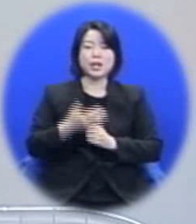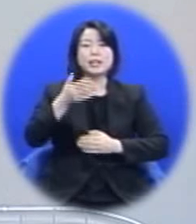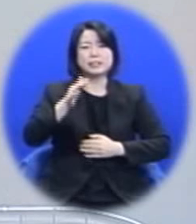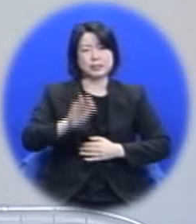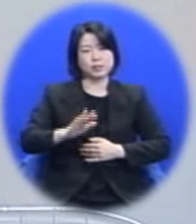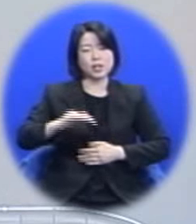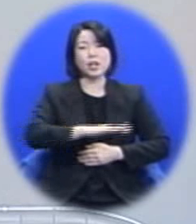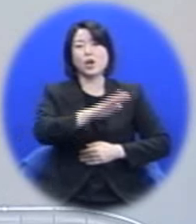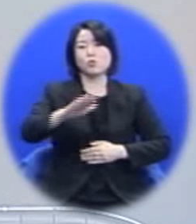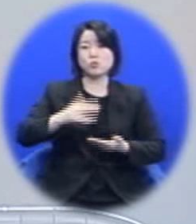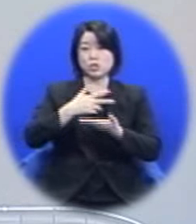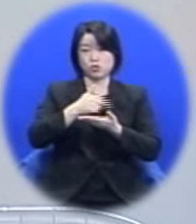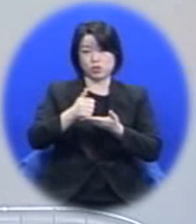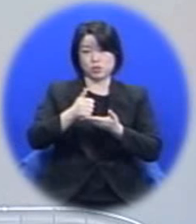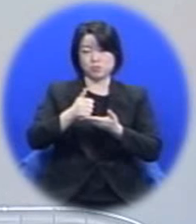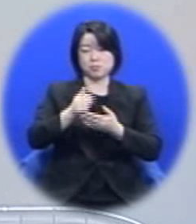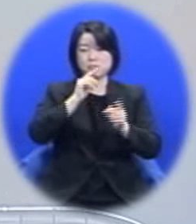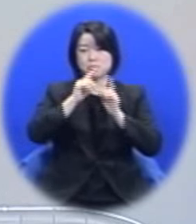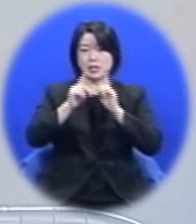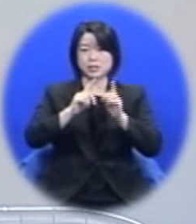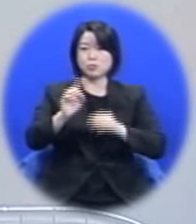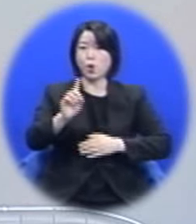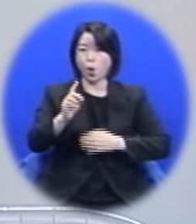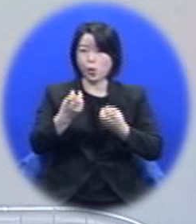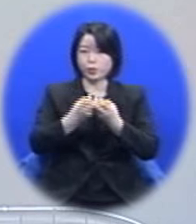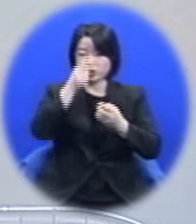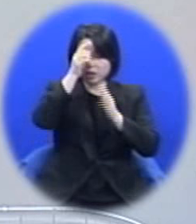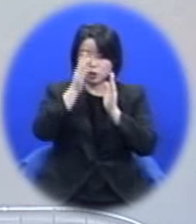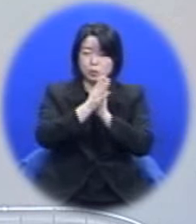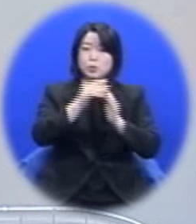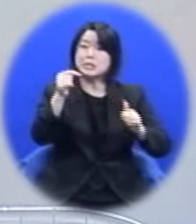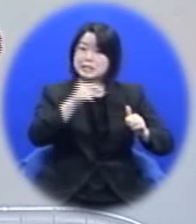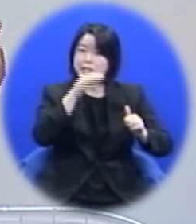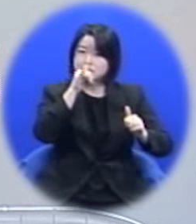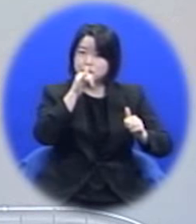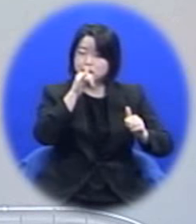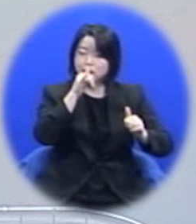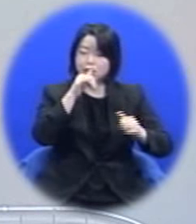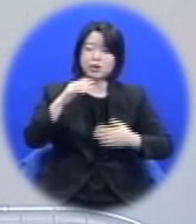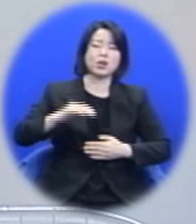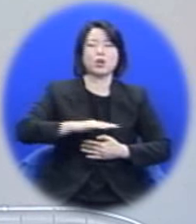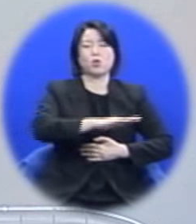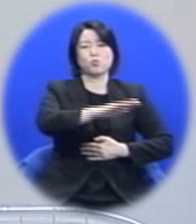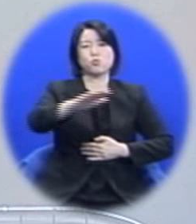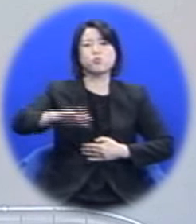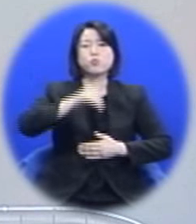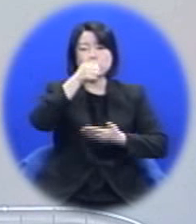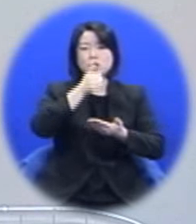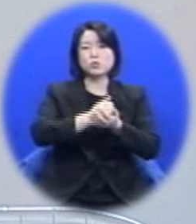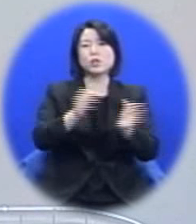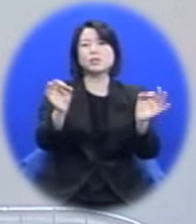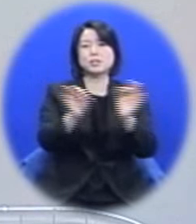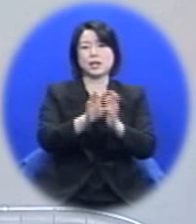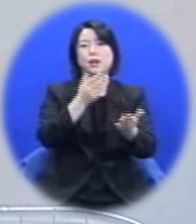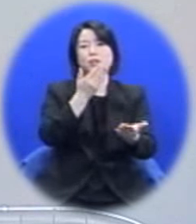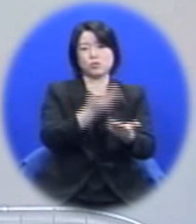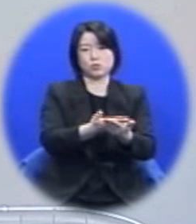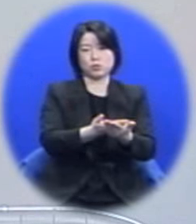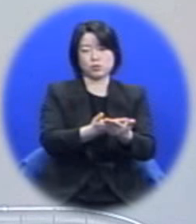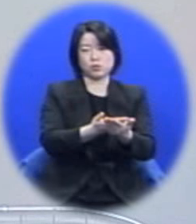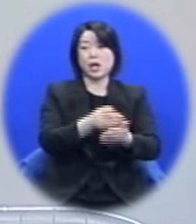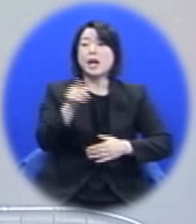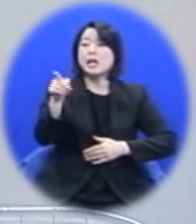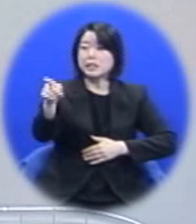근데 우리 주님은 뭐라고 기도하라고 하셨죠? 우리 죄를 사하여 주옵시고. 그 사람의 죄가